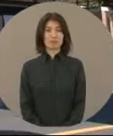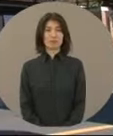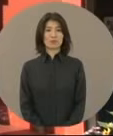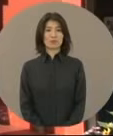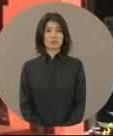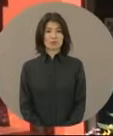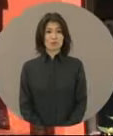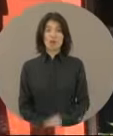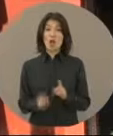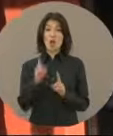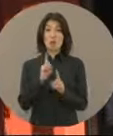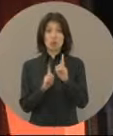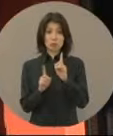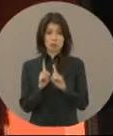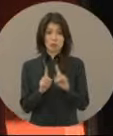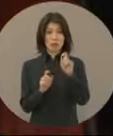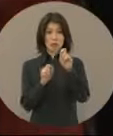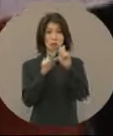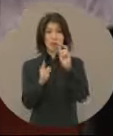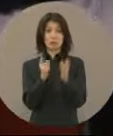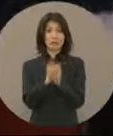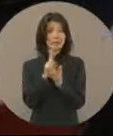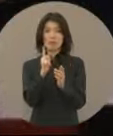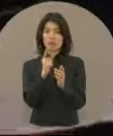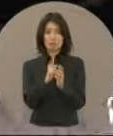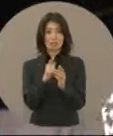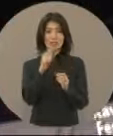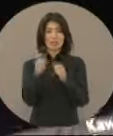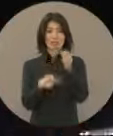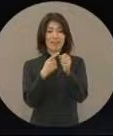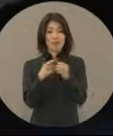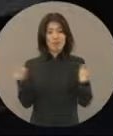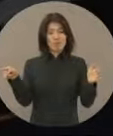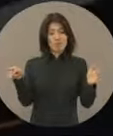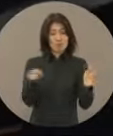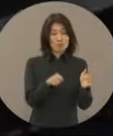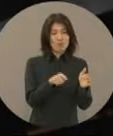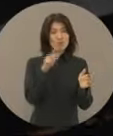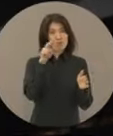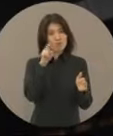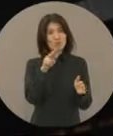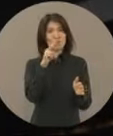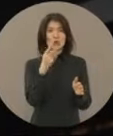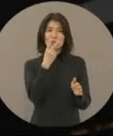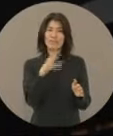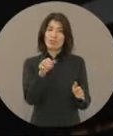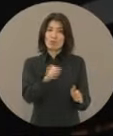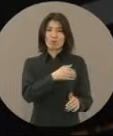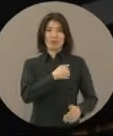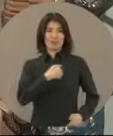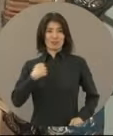川越祭りを一年を通じて体感できる施設がここ川越祭り会館です。